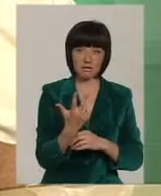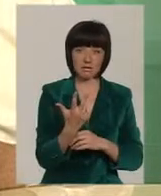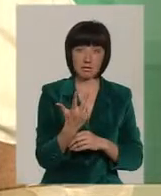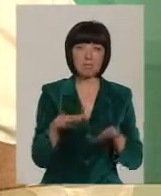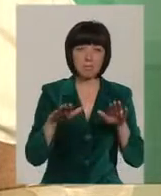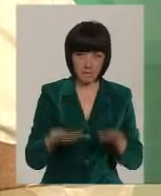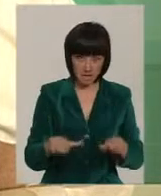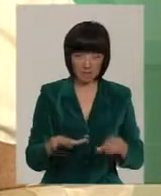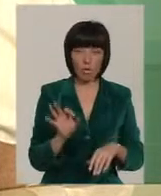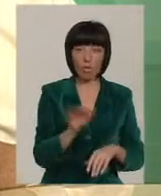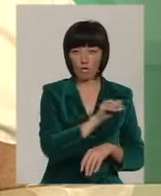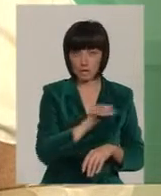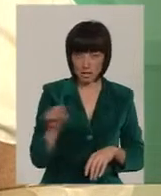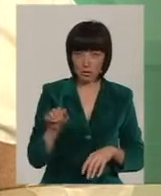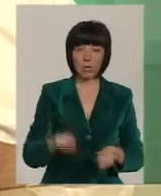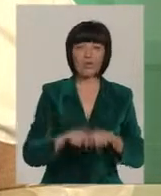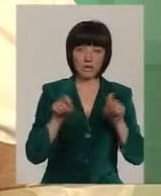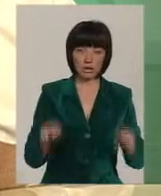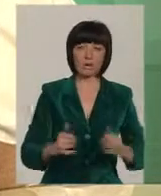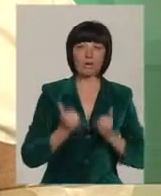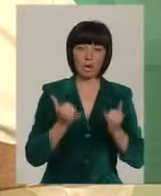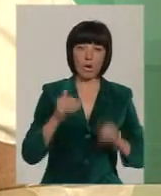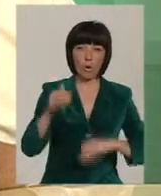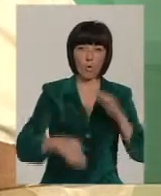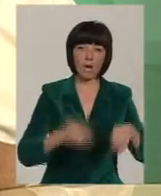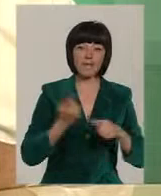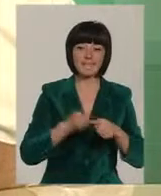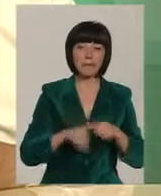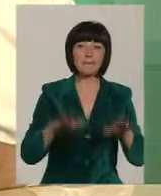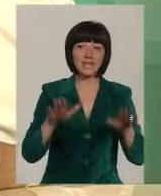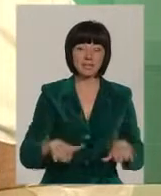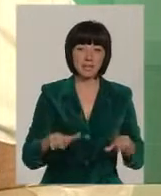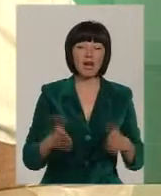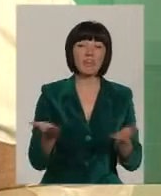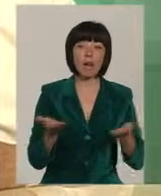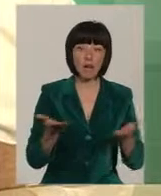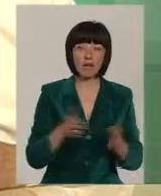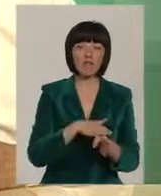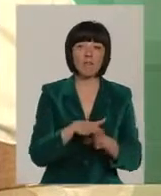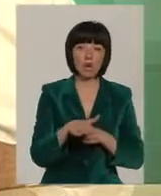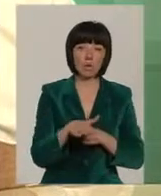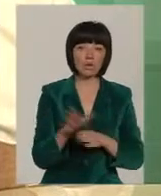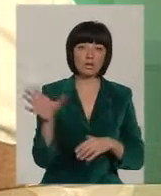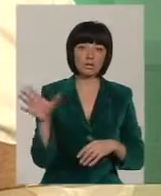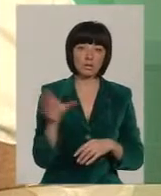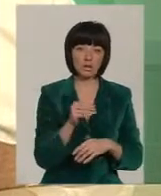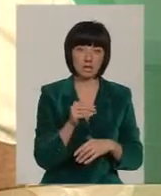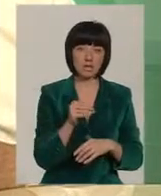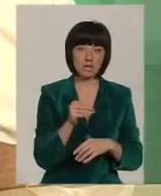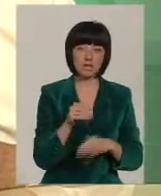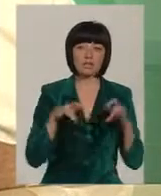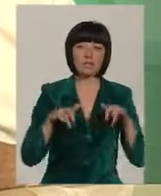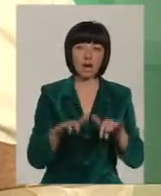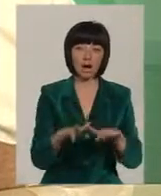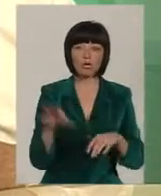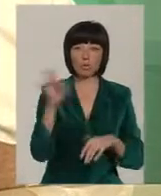13 місць офіційно відкрито для купання. Тобто це місця, яких виконані певні